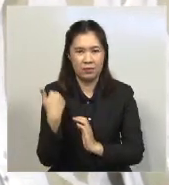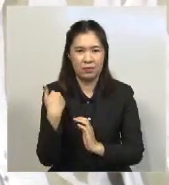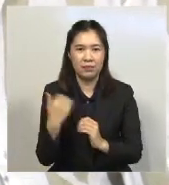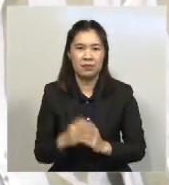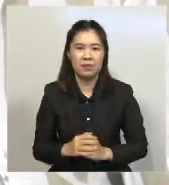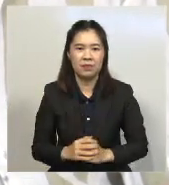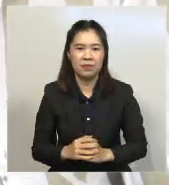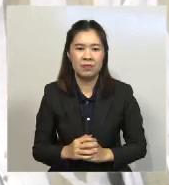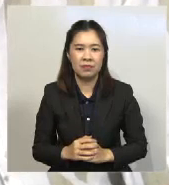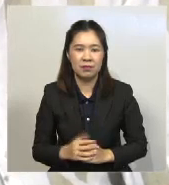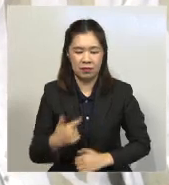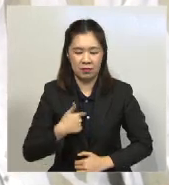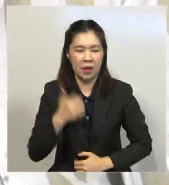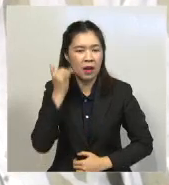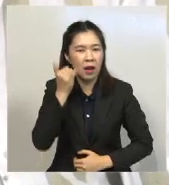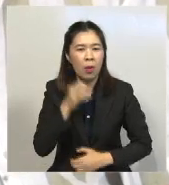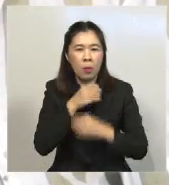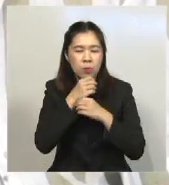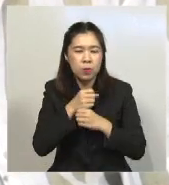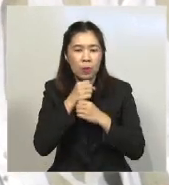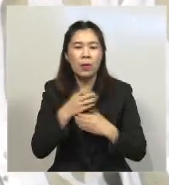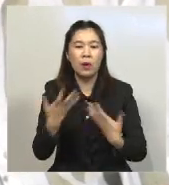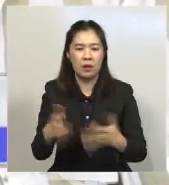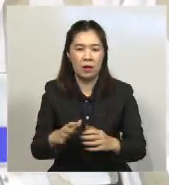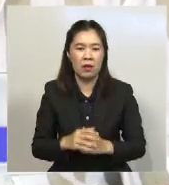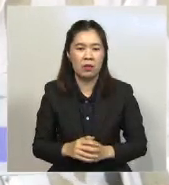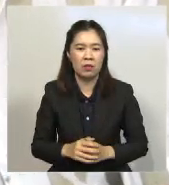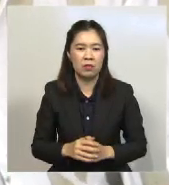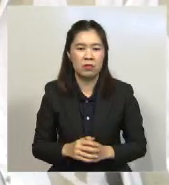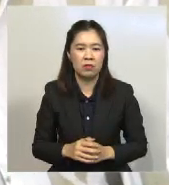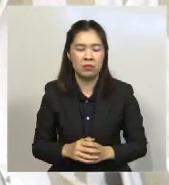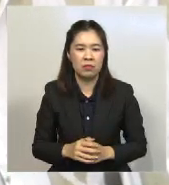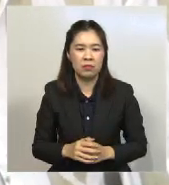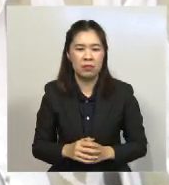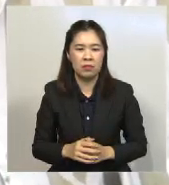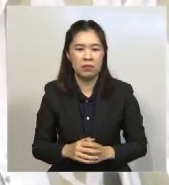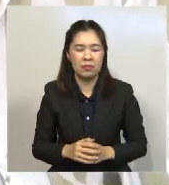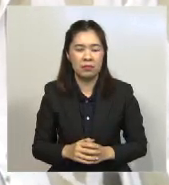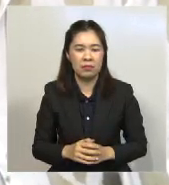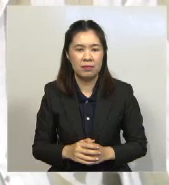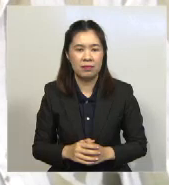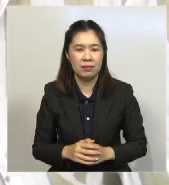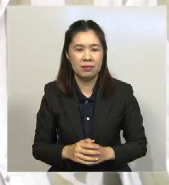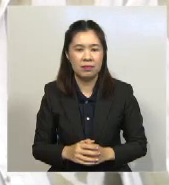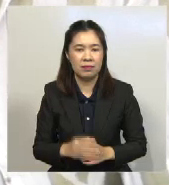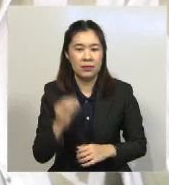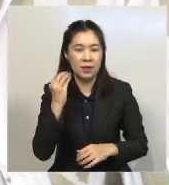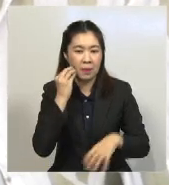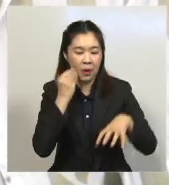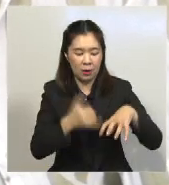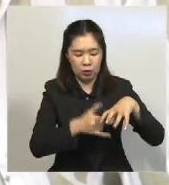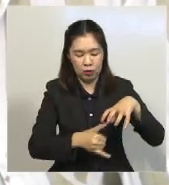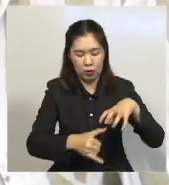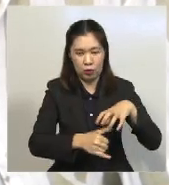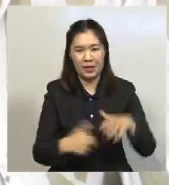เพราะยายก็แก่แล้วเนาะออกก็ไม่ทั่วไม่ทันเนี่ยไม่รู้จักทำไงเลยลูก ที่บ้านอยู่กันกี่คนคะยาย สามคนเด็ก